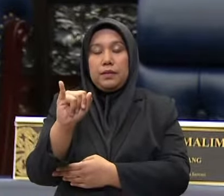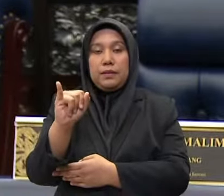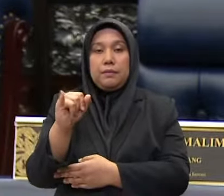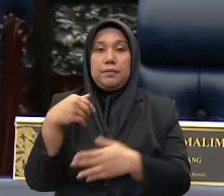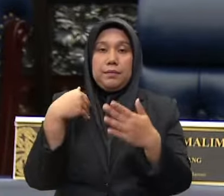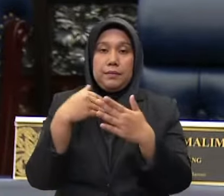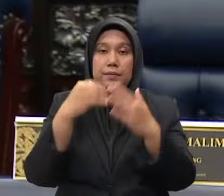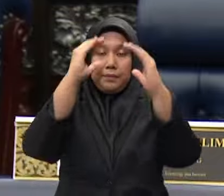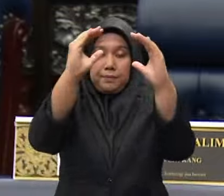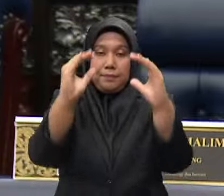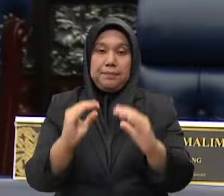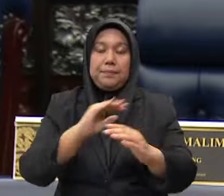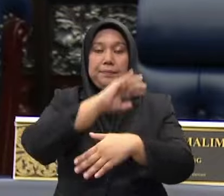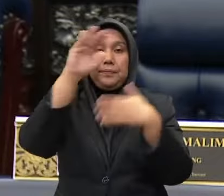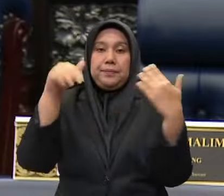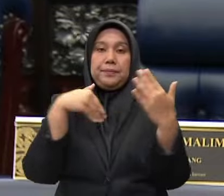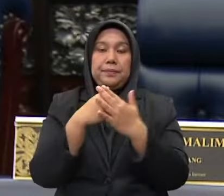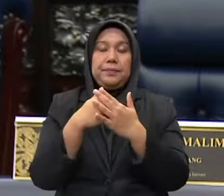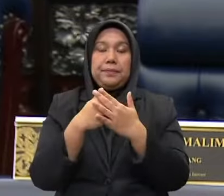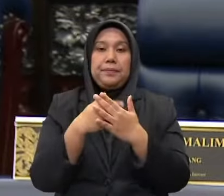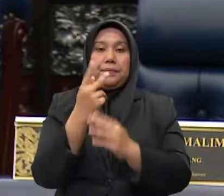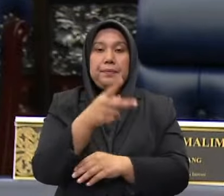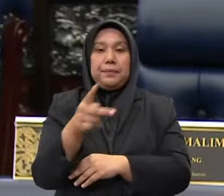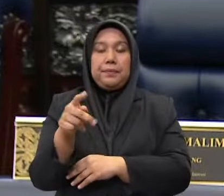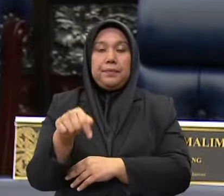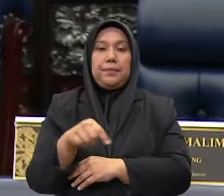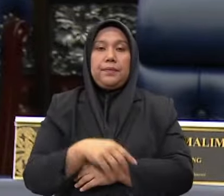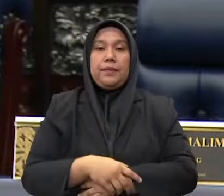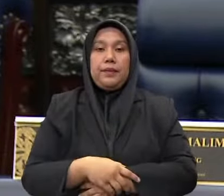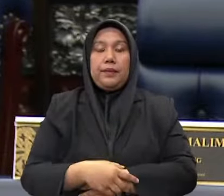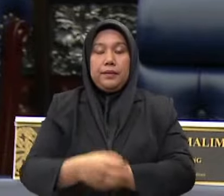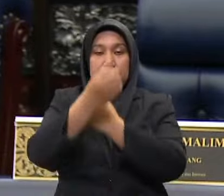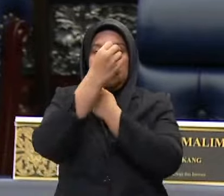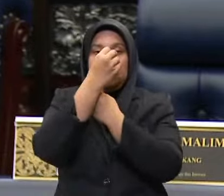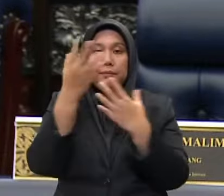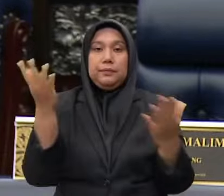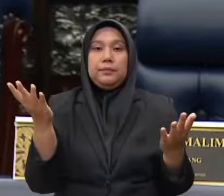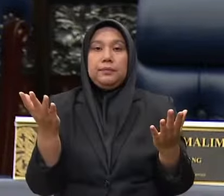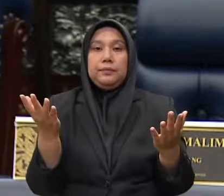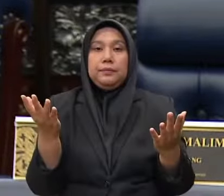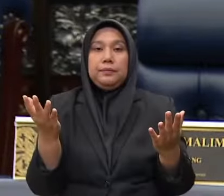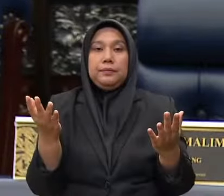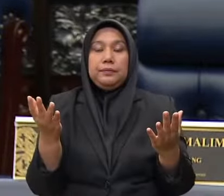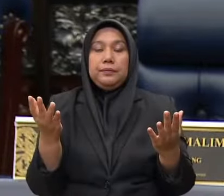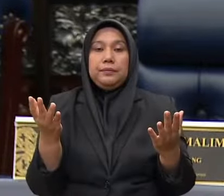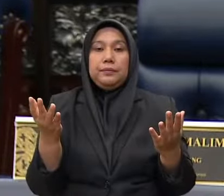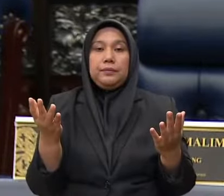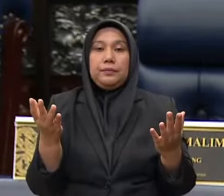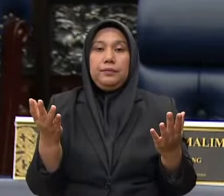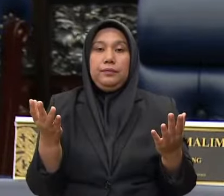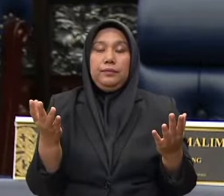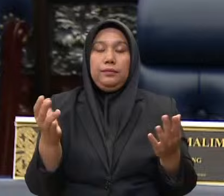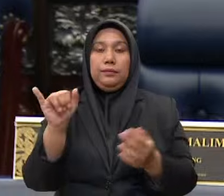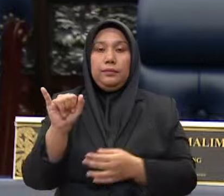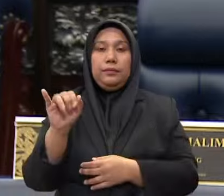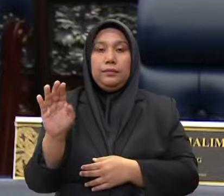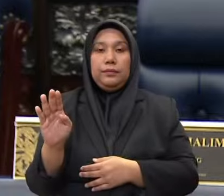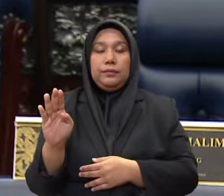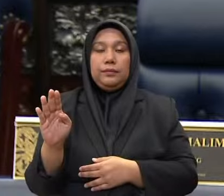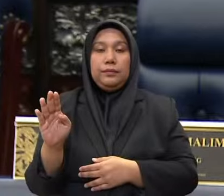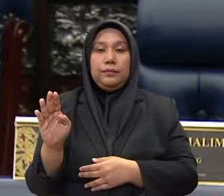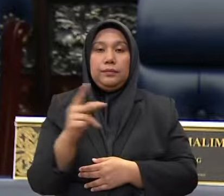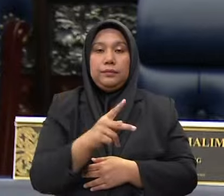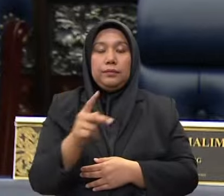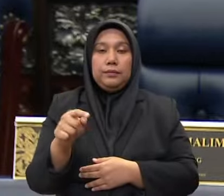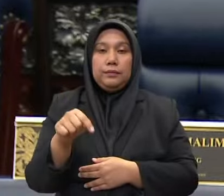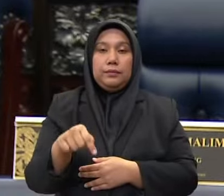menyeluruh dalam hal ini dan sebagai makluman kepada yang berhormat perkara ini kita